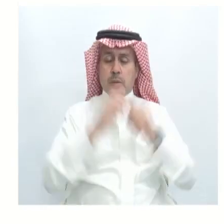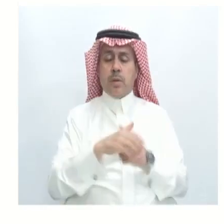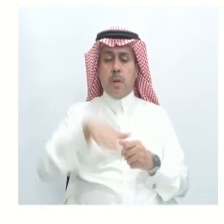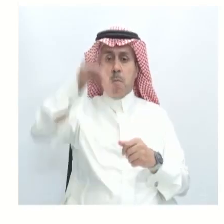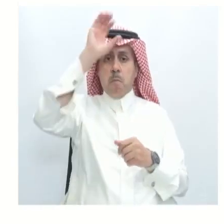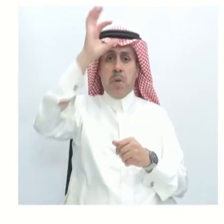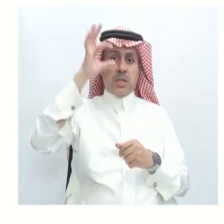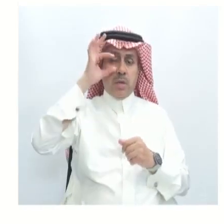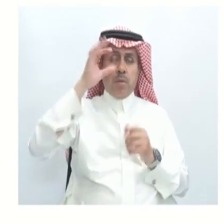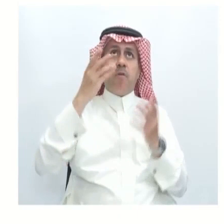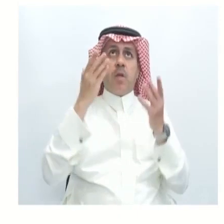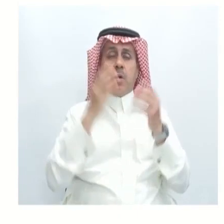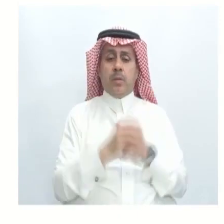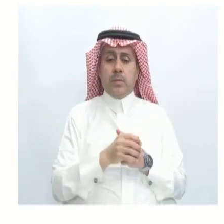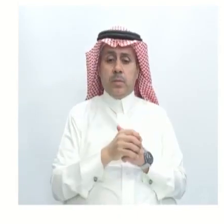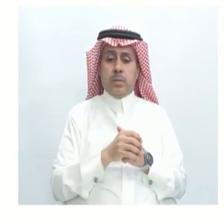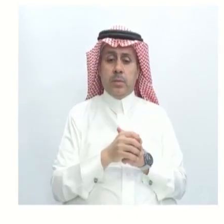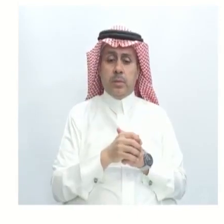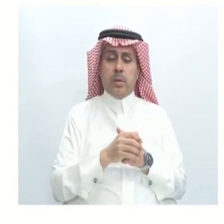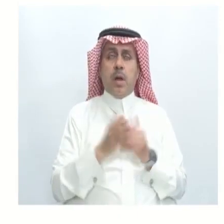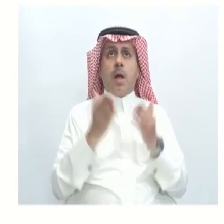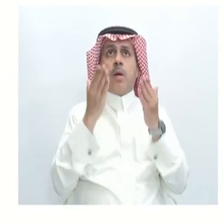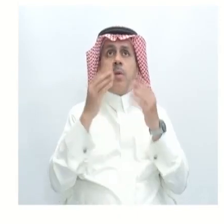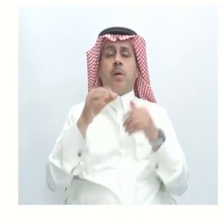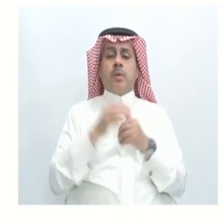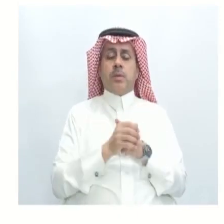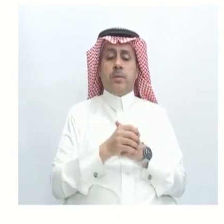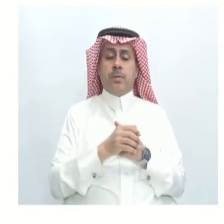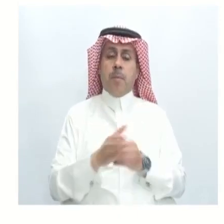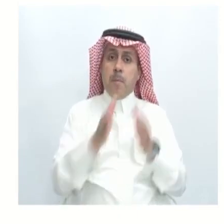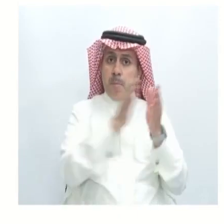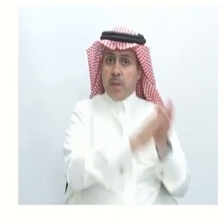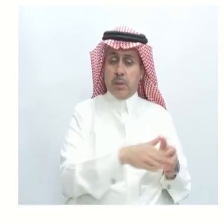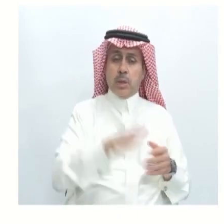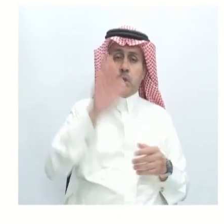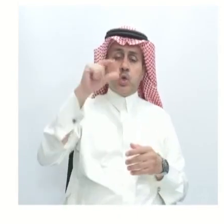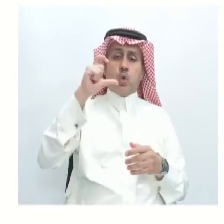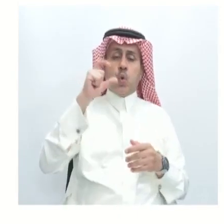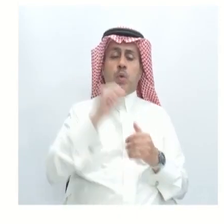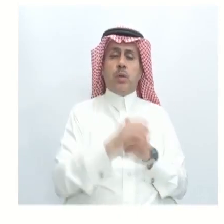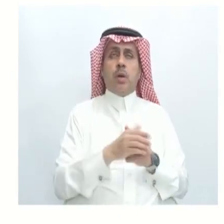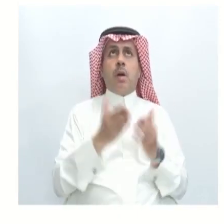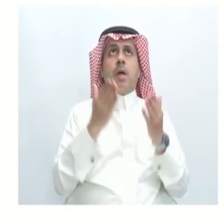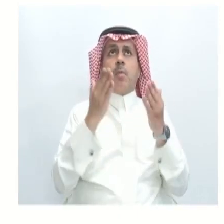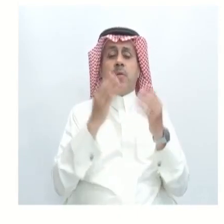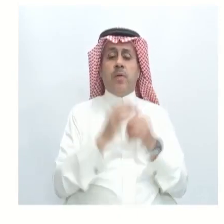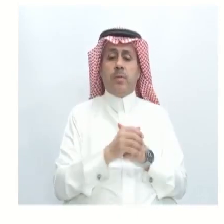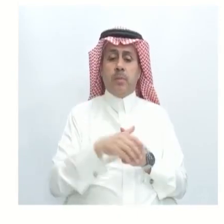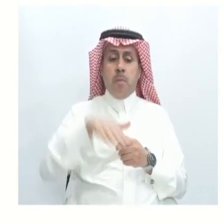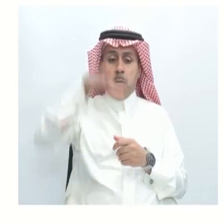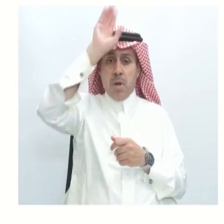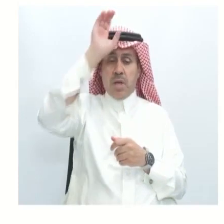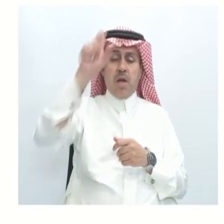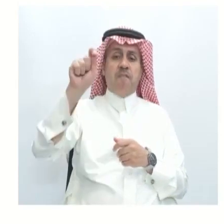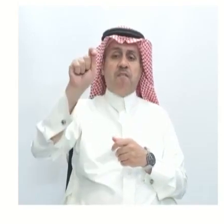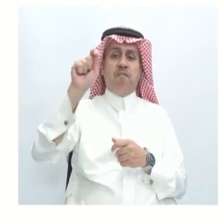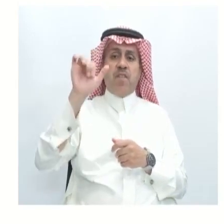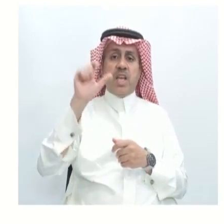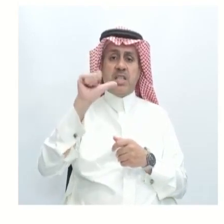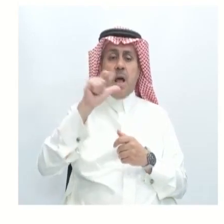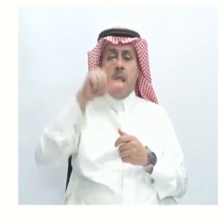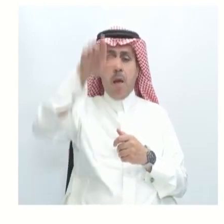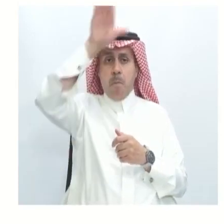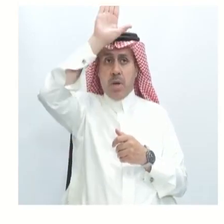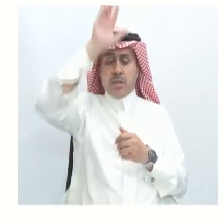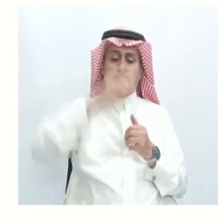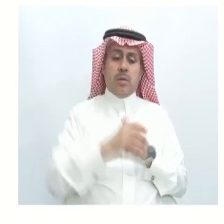وهو الملك عبد العزيز ال سعود رحمه الله اليه الملك سعود بن عبد العزيز ال سعود رحمه الله اليه الملك فيصل بن عبد